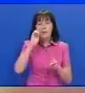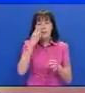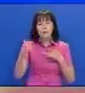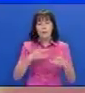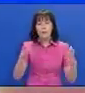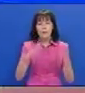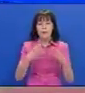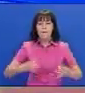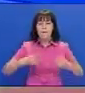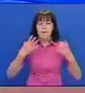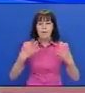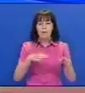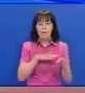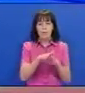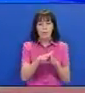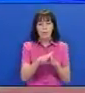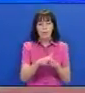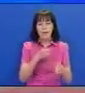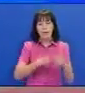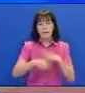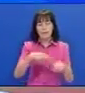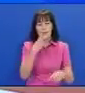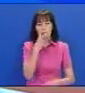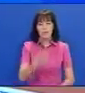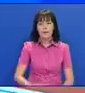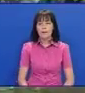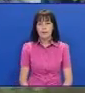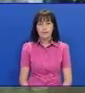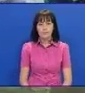сарайында мерекелік іс-шара ұйымдастырылды. Тілші әңгімесінде толығырақ.